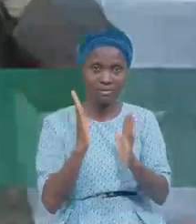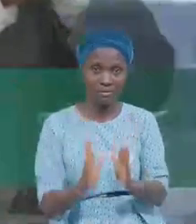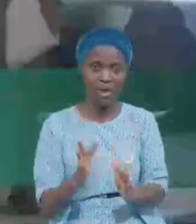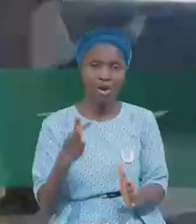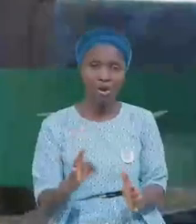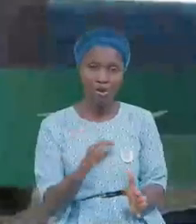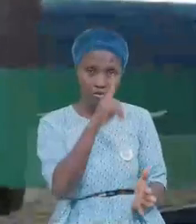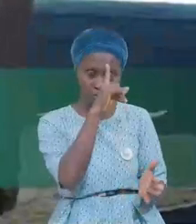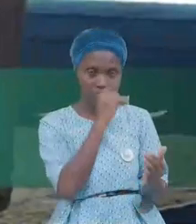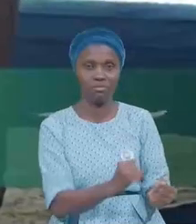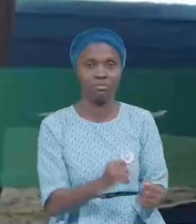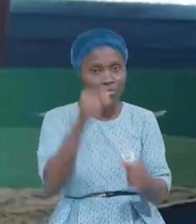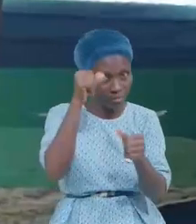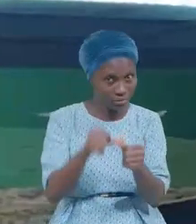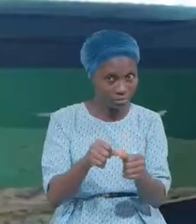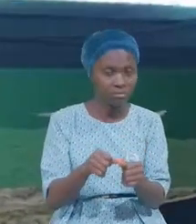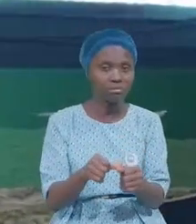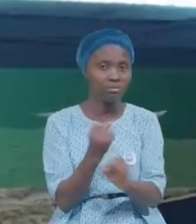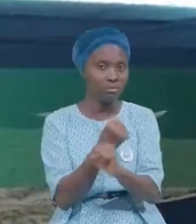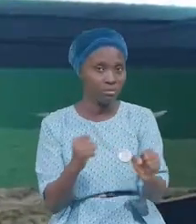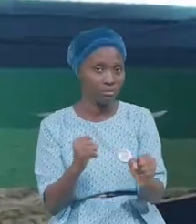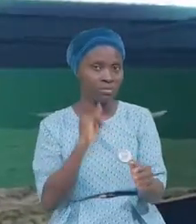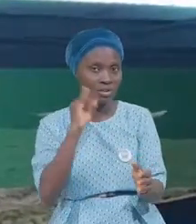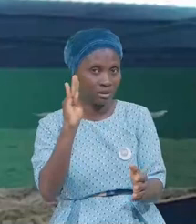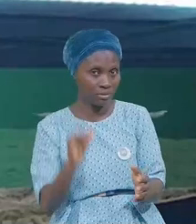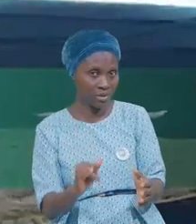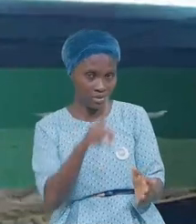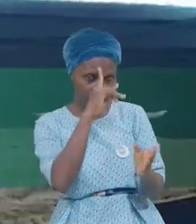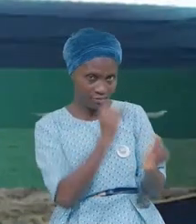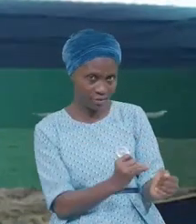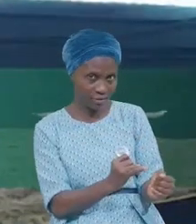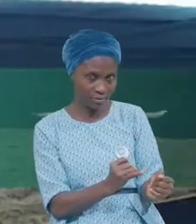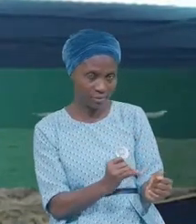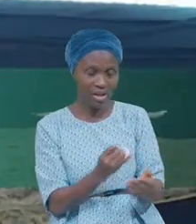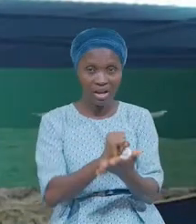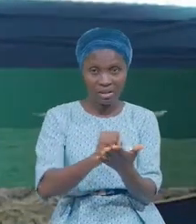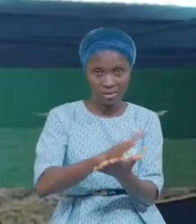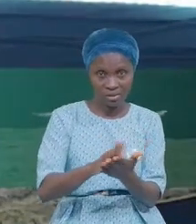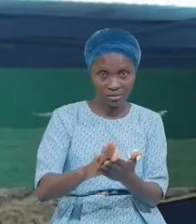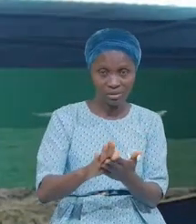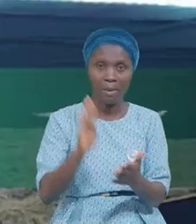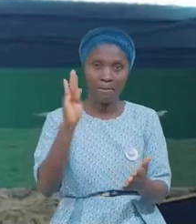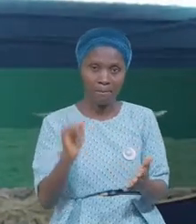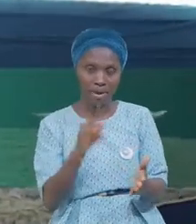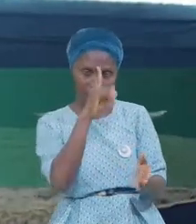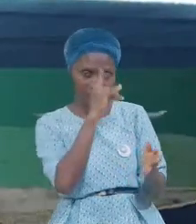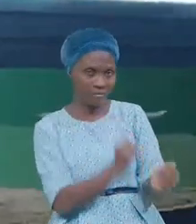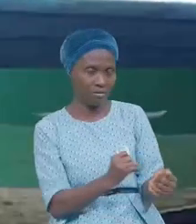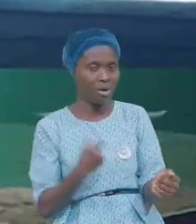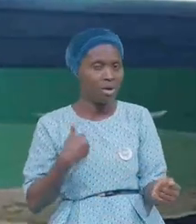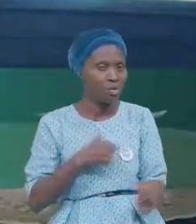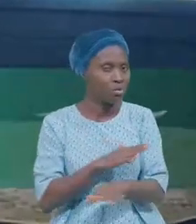Rappelez-vous le salut par la foi, la sanctification par la foi. Nous n'avons pas